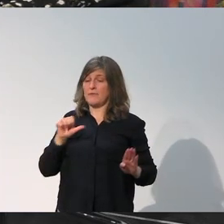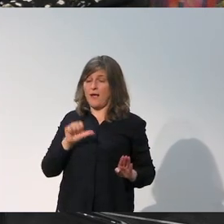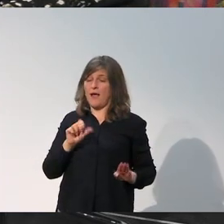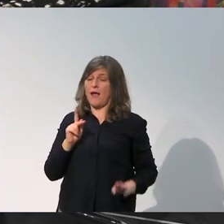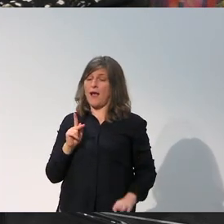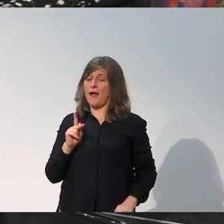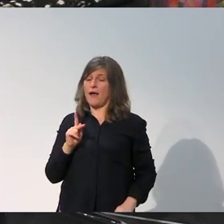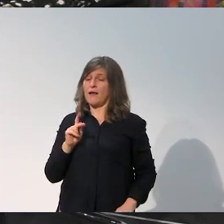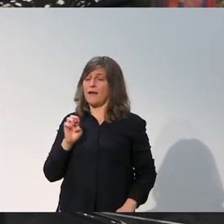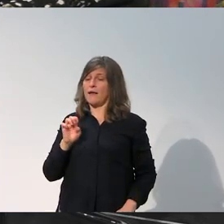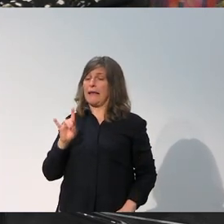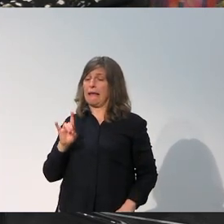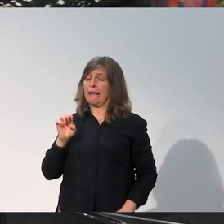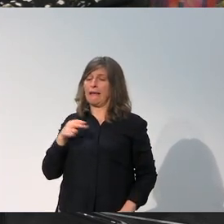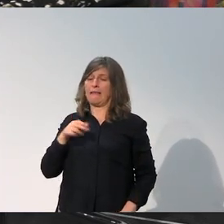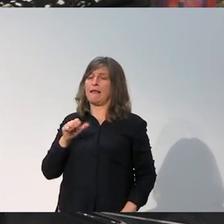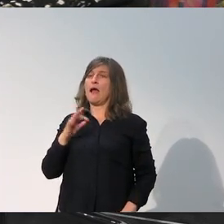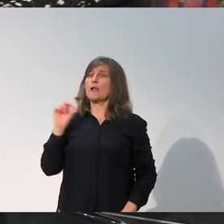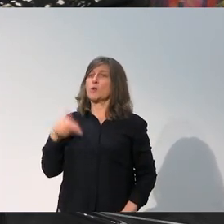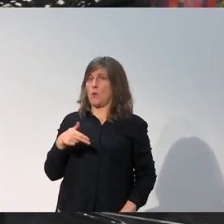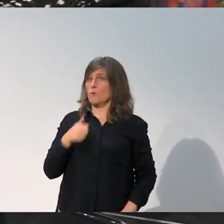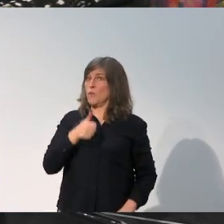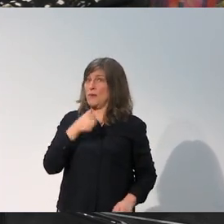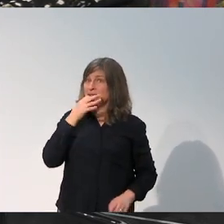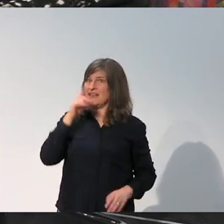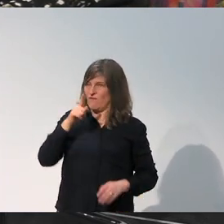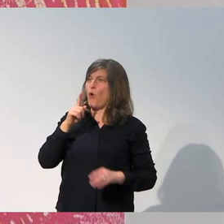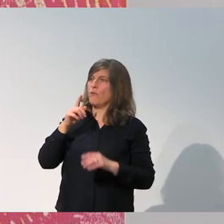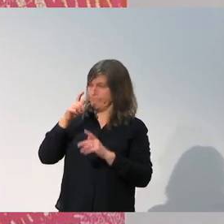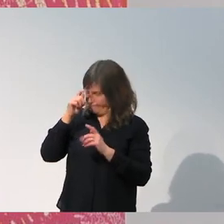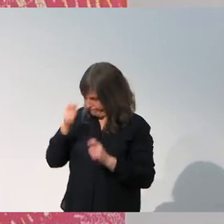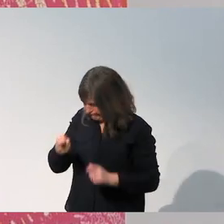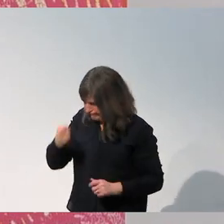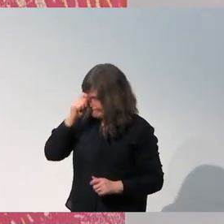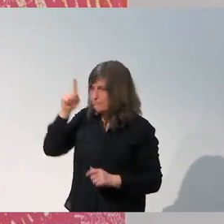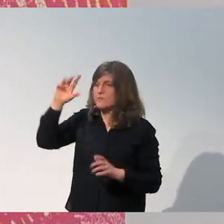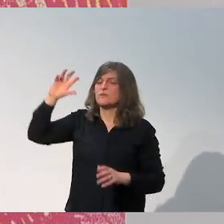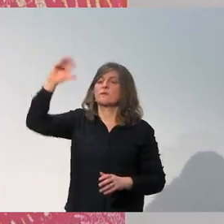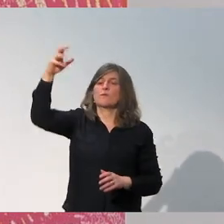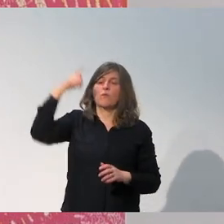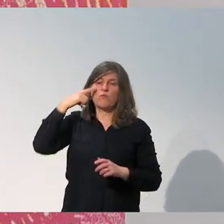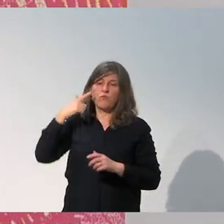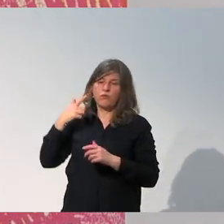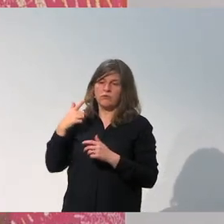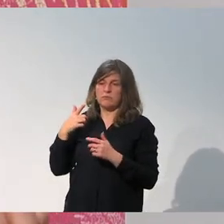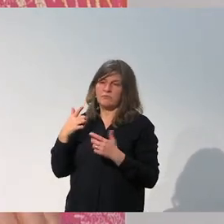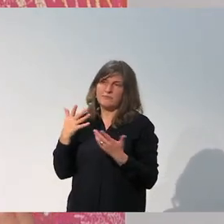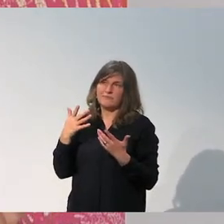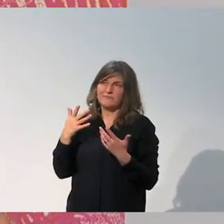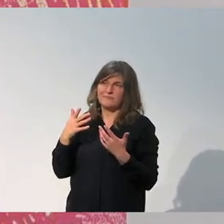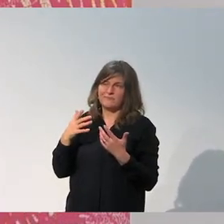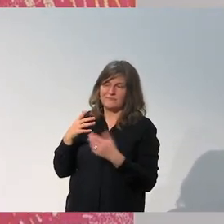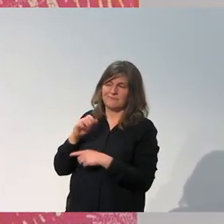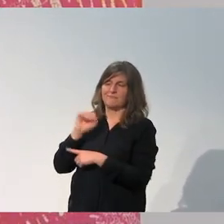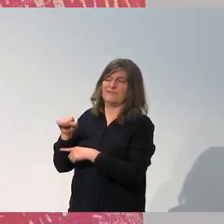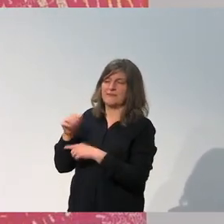qui instaure un culte solaire, notamment pour lutter contre le pouvoir sacerdotal, et il utilise le soleil à la